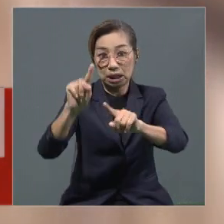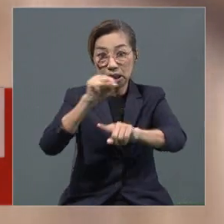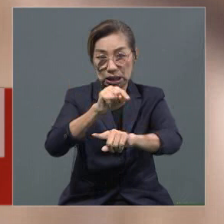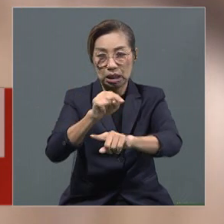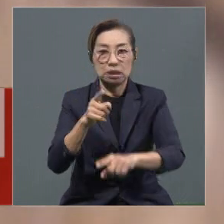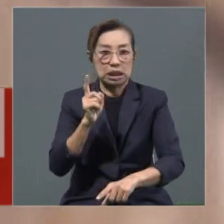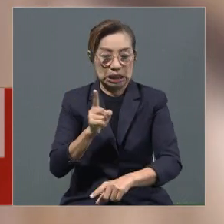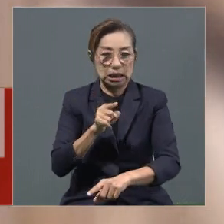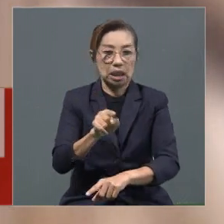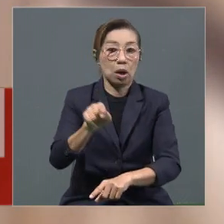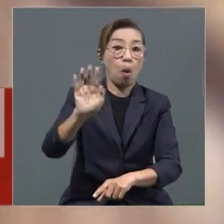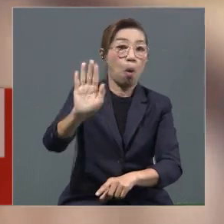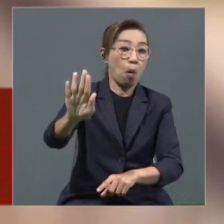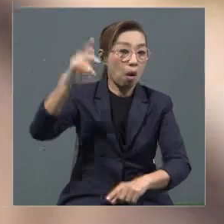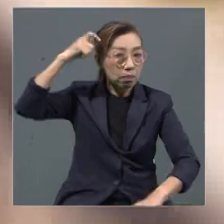การแจ้งนะครับว่า